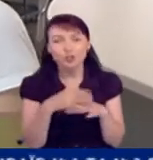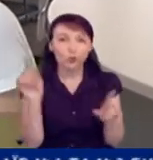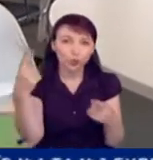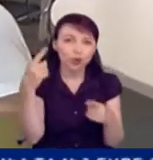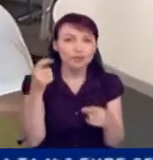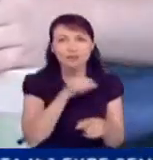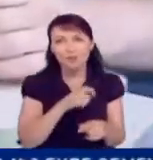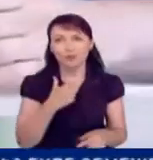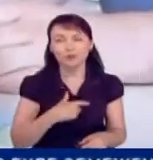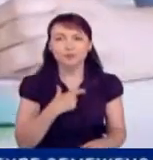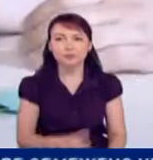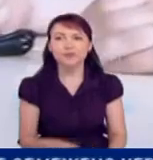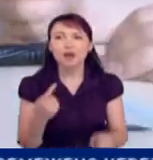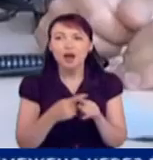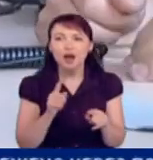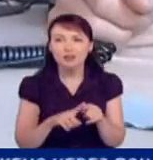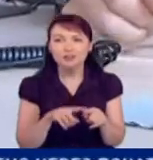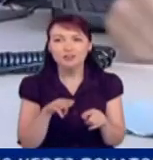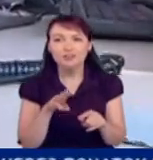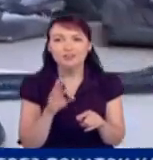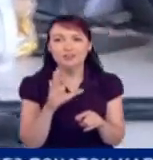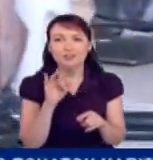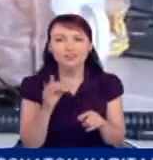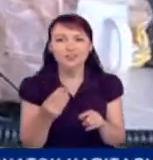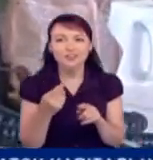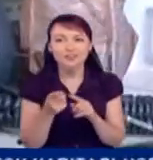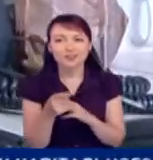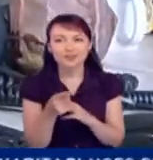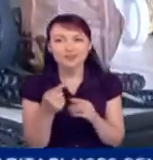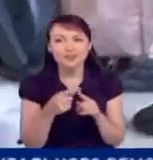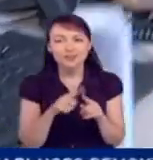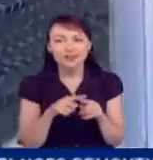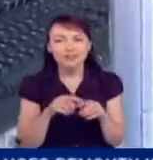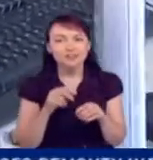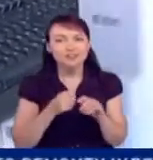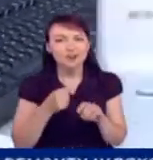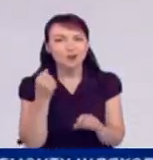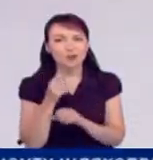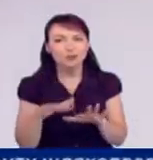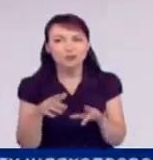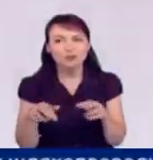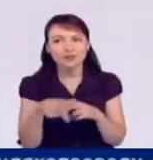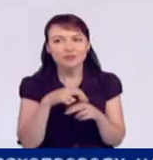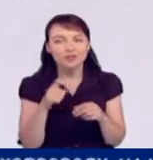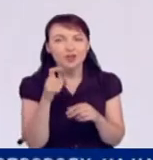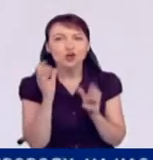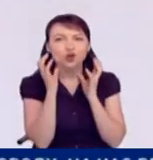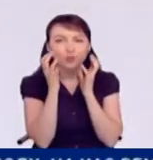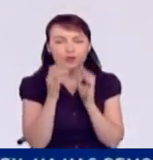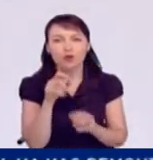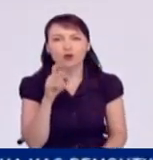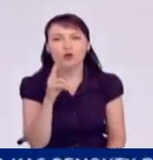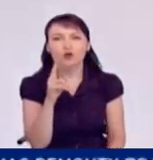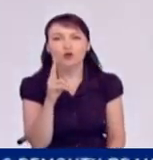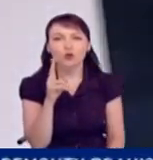кожен сам по собі. А ось цей товариш в прямому сенсі слова сьогодні за робочим місцем господаря – хом'як Коша. Для нього